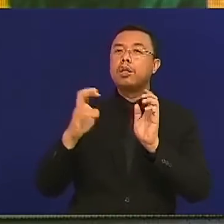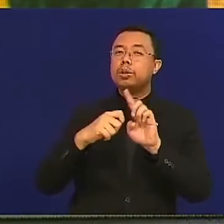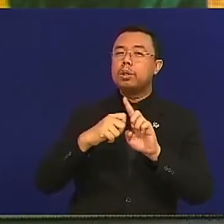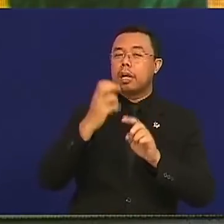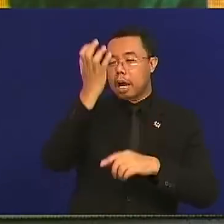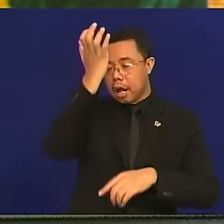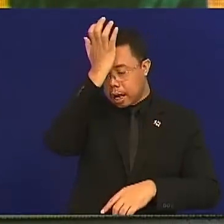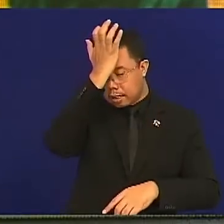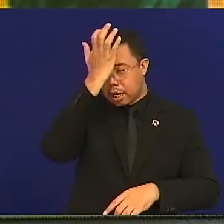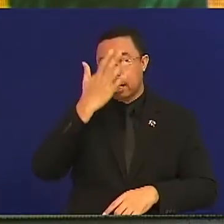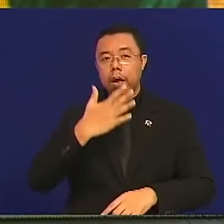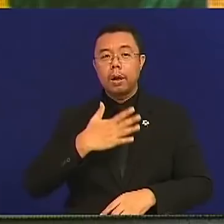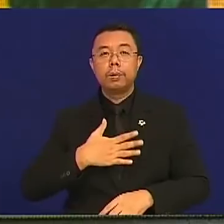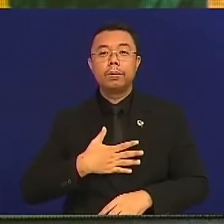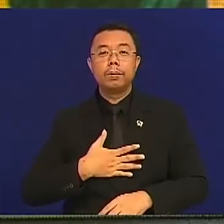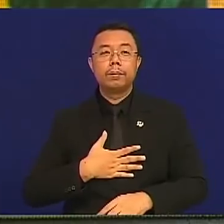rajamu.